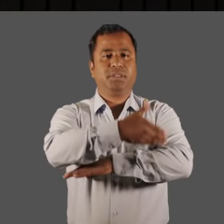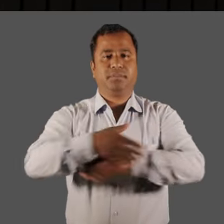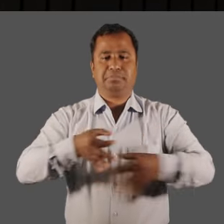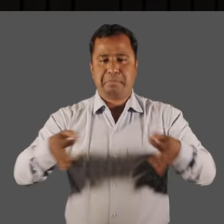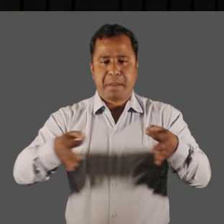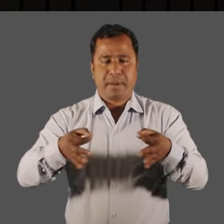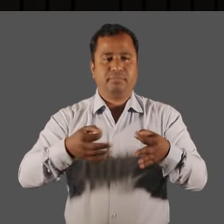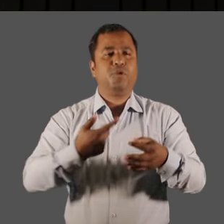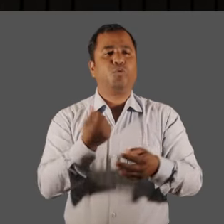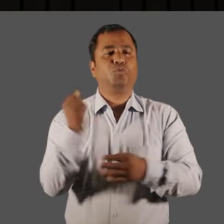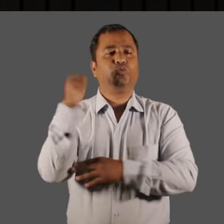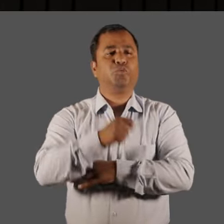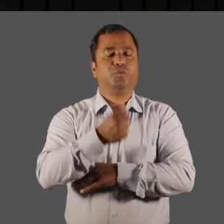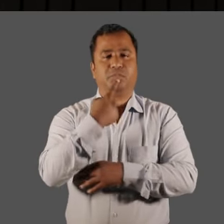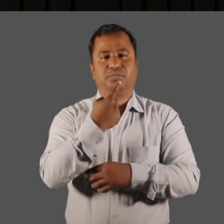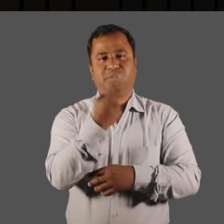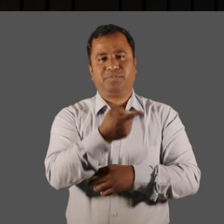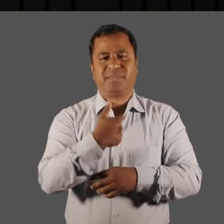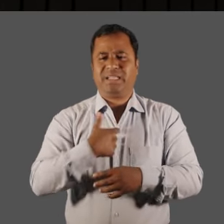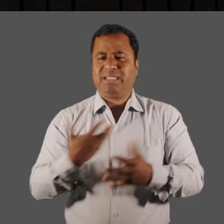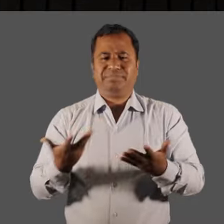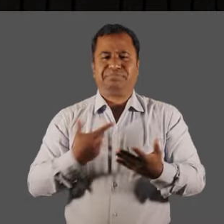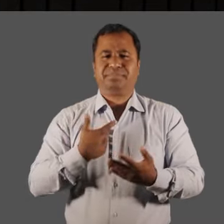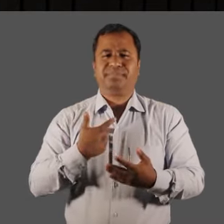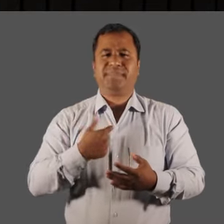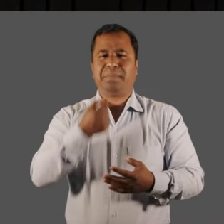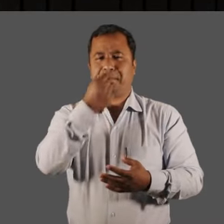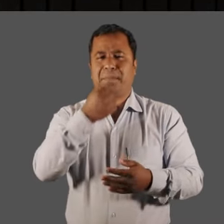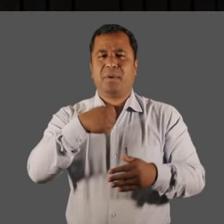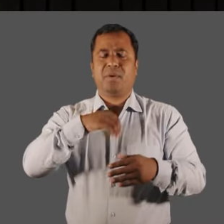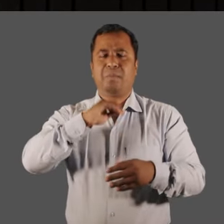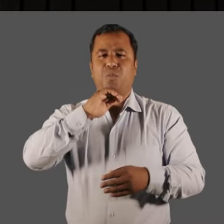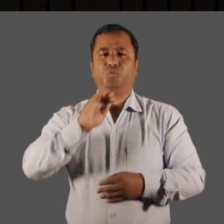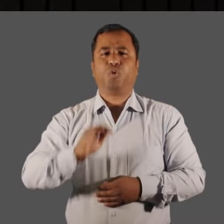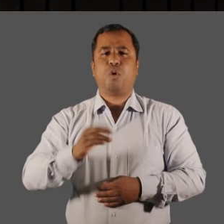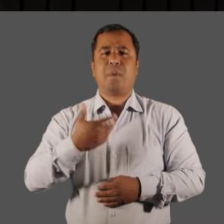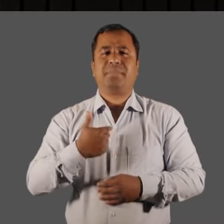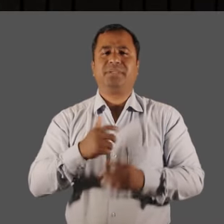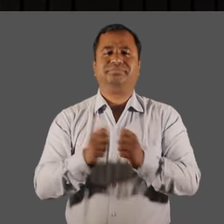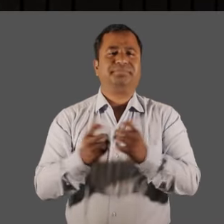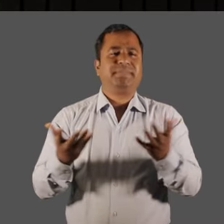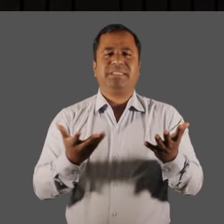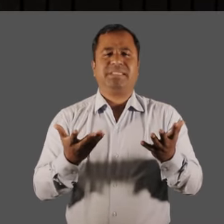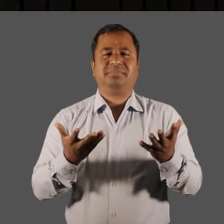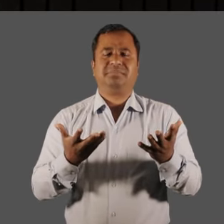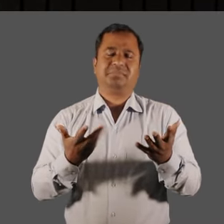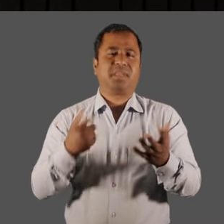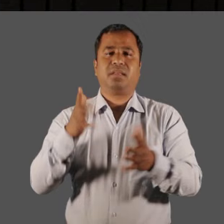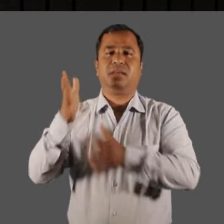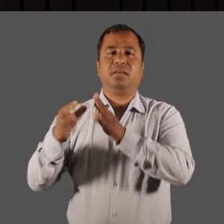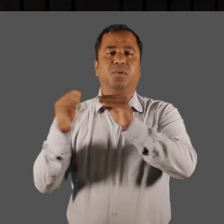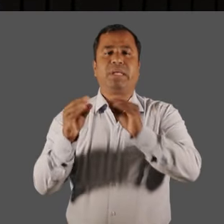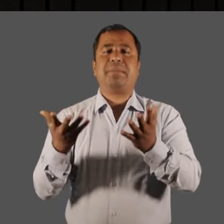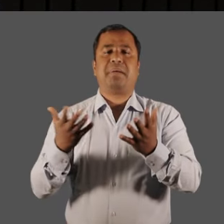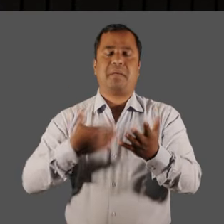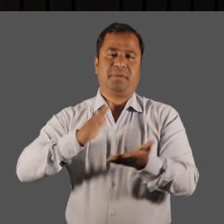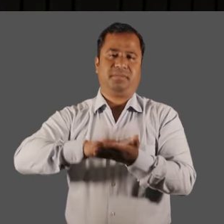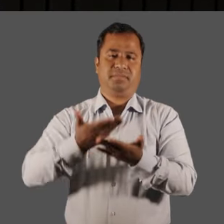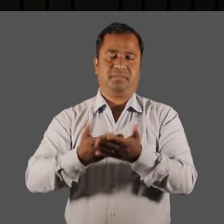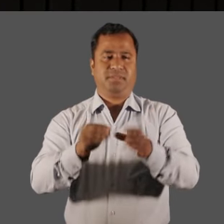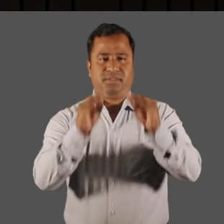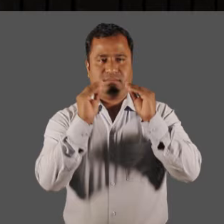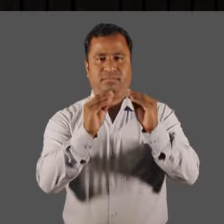বয়সে অনেক সময় আমি হেজিটেট করতাম যে আমি টাকার ব্যাপারে কথা বলবো। বাট আসলে অপশন নাই, তার তো আসলে বোঝানোর কোনো অপশন নাই। সো আমাকেই করতে